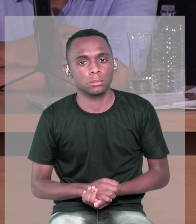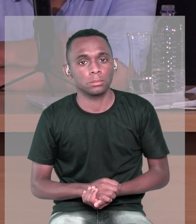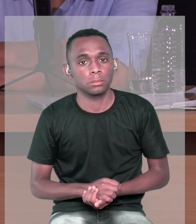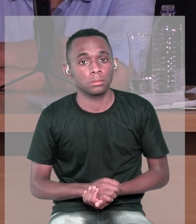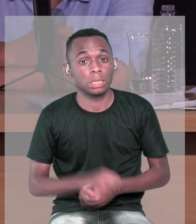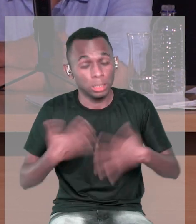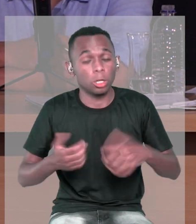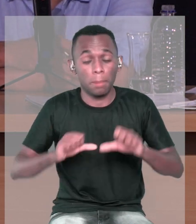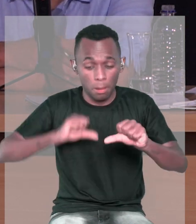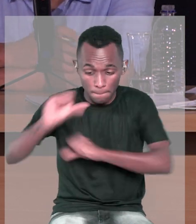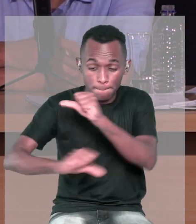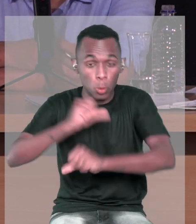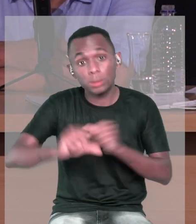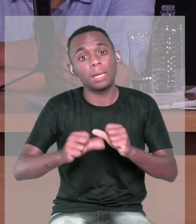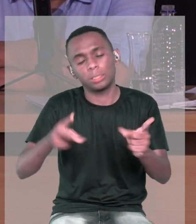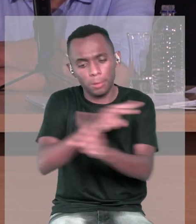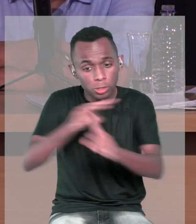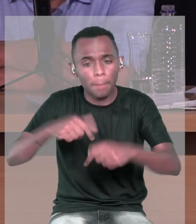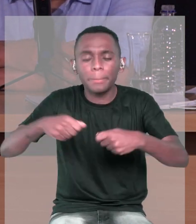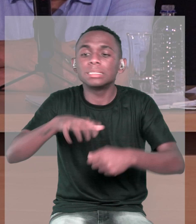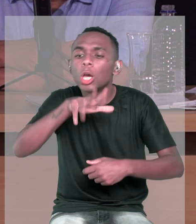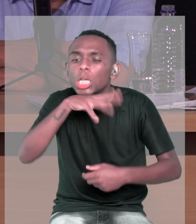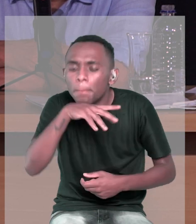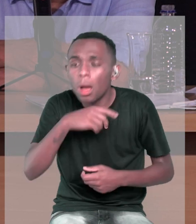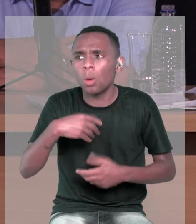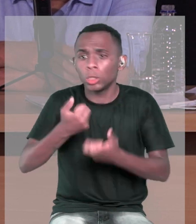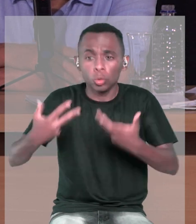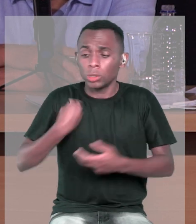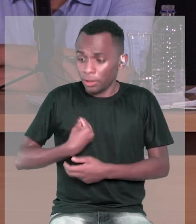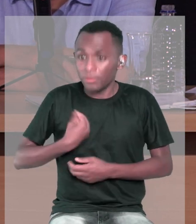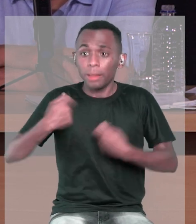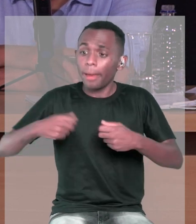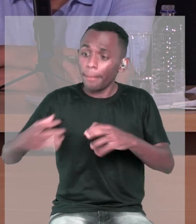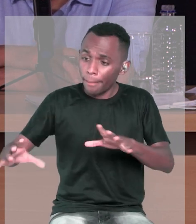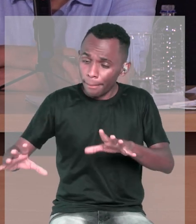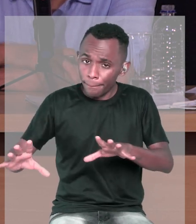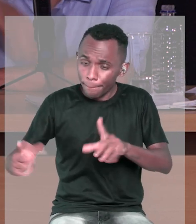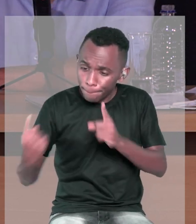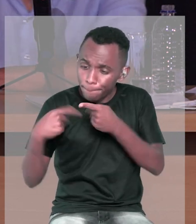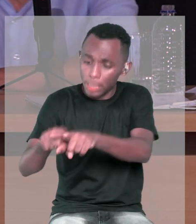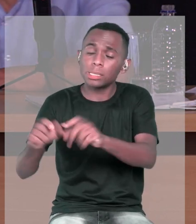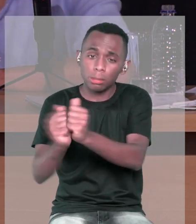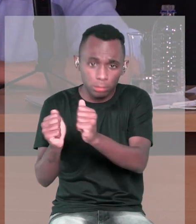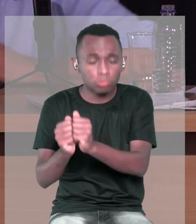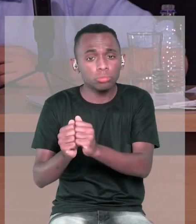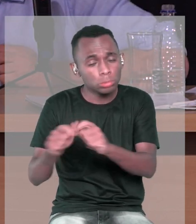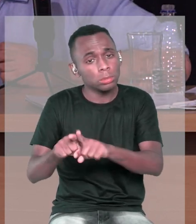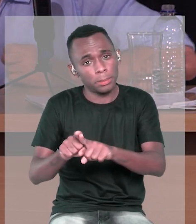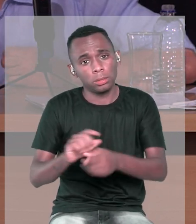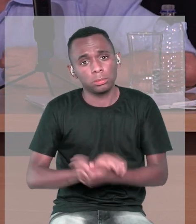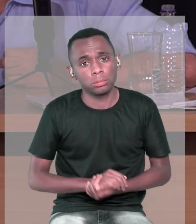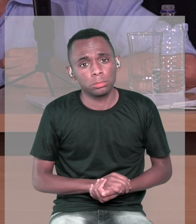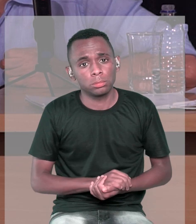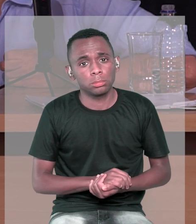para quebrar esse regime, fazer dos vivos, dos animais e das coisas parceiros. Et l'autre chose, ce serait... Oui,